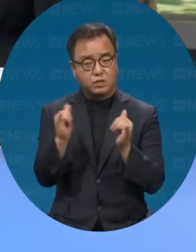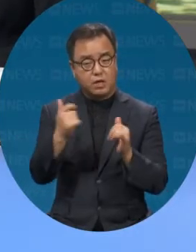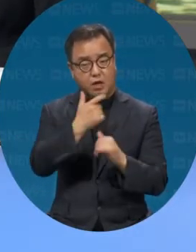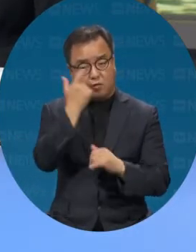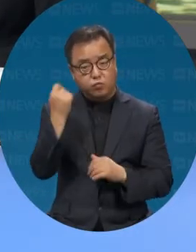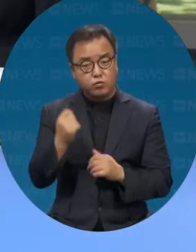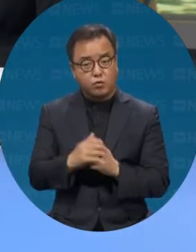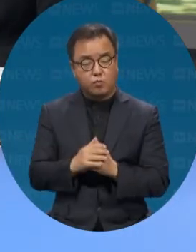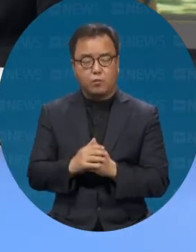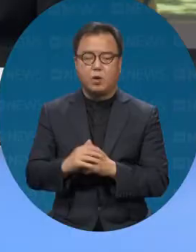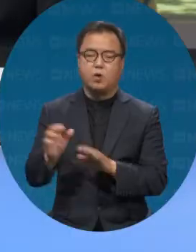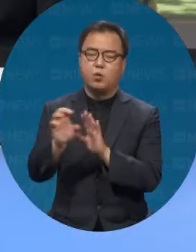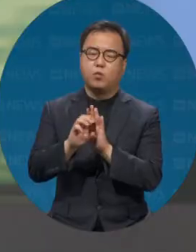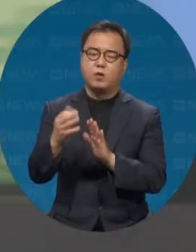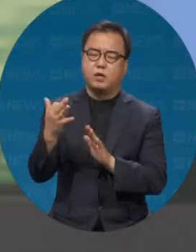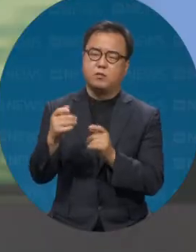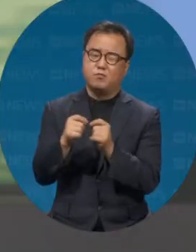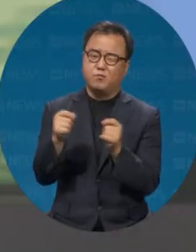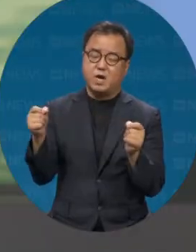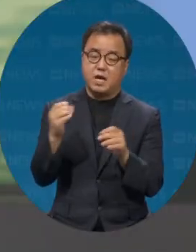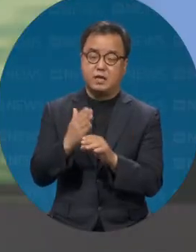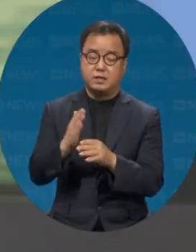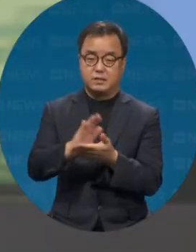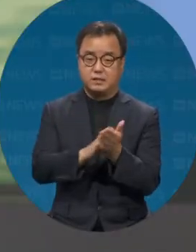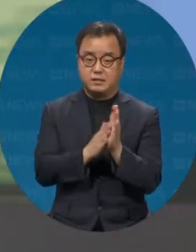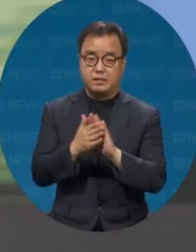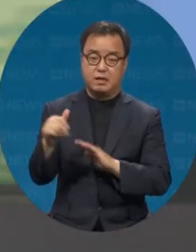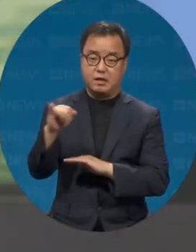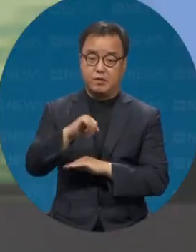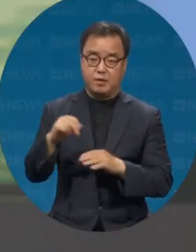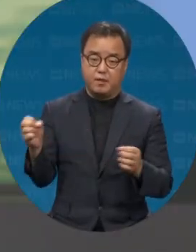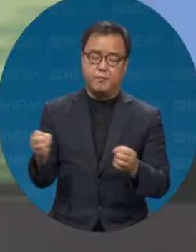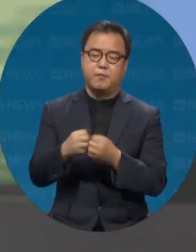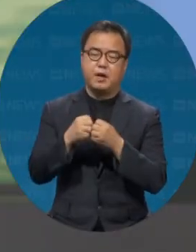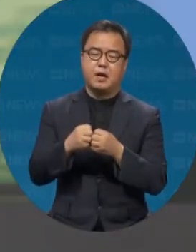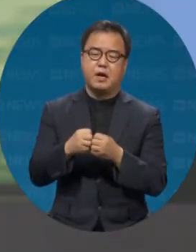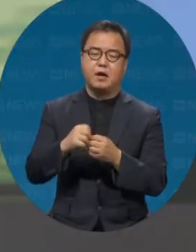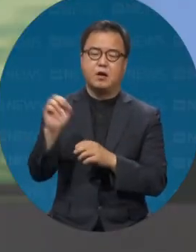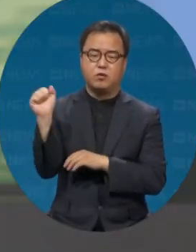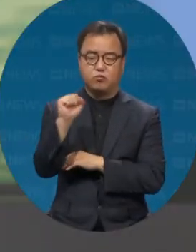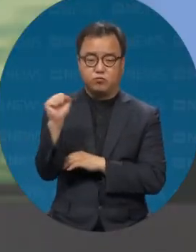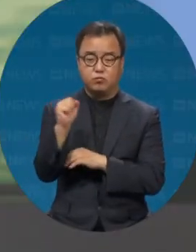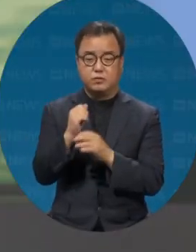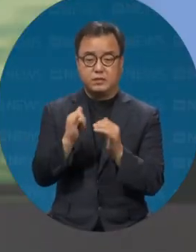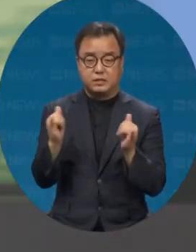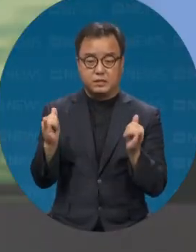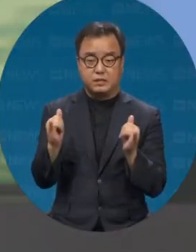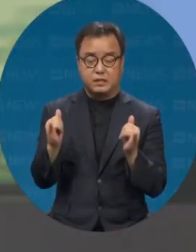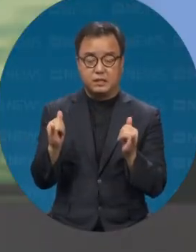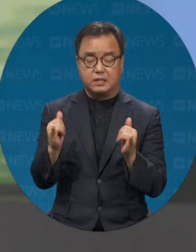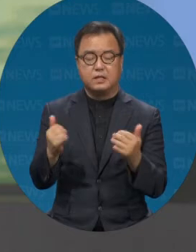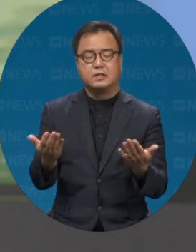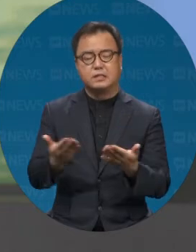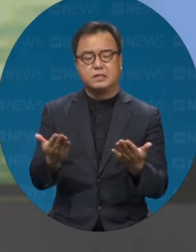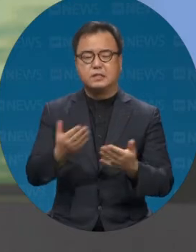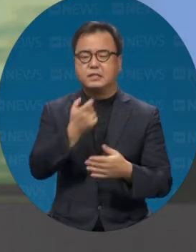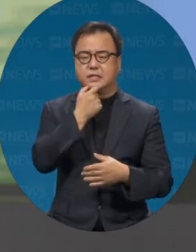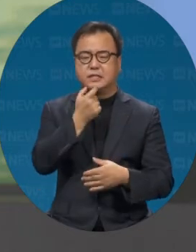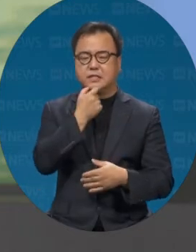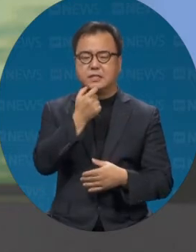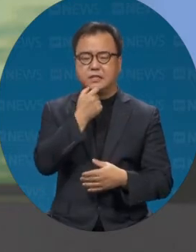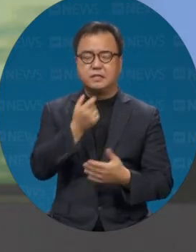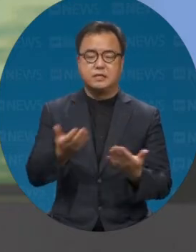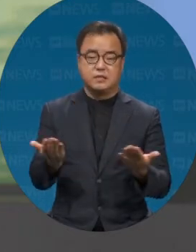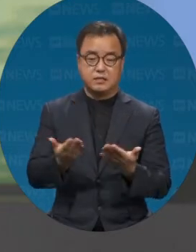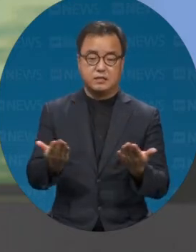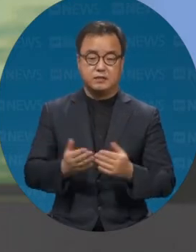네, 현재 이 코로나 장기화 속에 델타 확산까지 더해지면서 운전기사라는 직업 자체가 깊이 직업군이 된 건데요. 예.